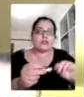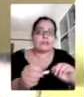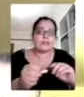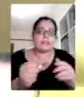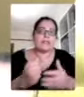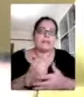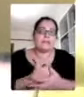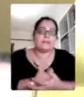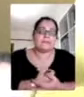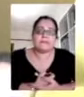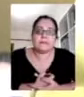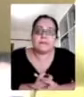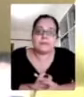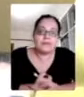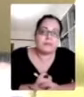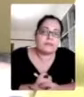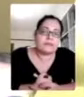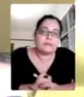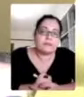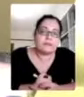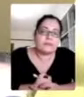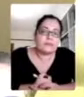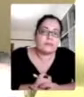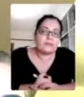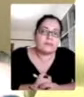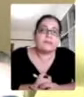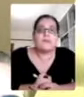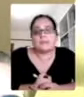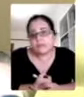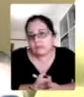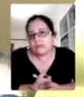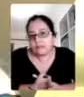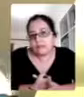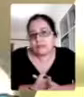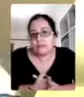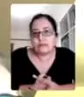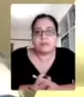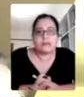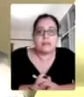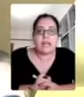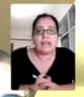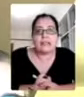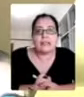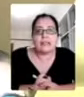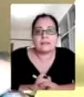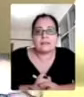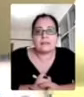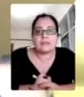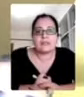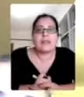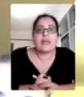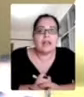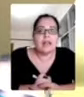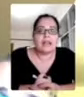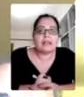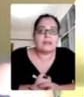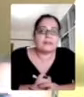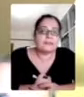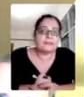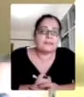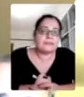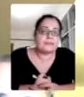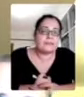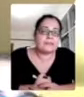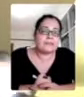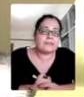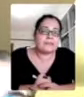var Elif doldurduğun Hanım. gibi değil. Malzeme çanağın içindekini, derecesini arttırıp vermez. Ne kadar ısıtıyorsanız o kadar Aynen. gelir. Lüle taşında daha mı Aynen. çok